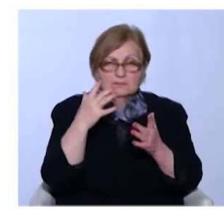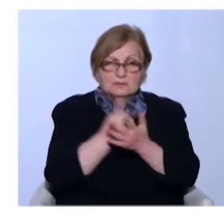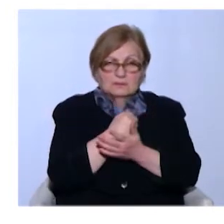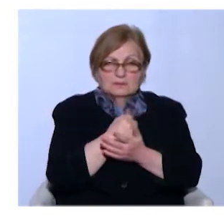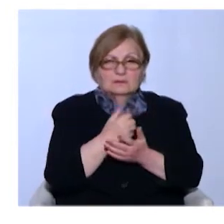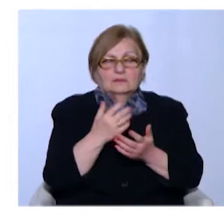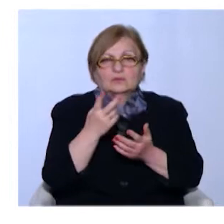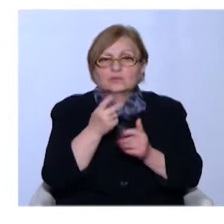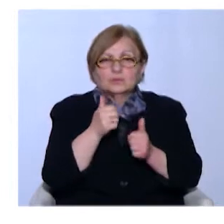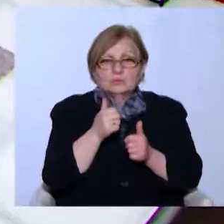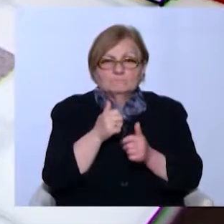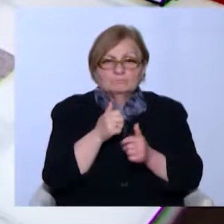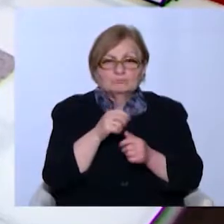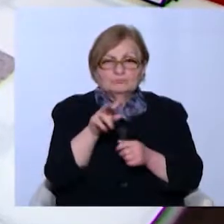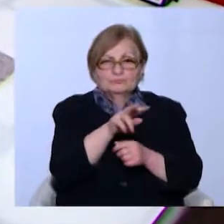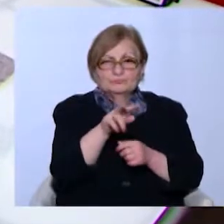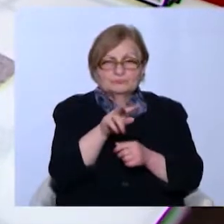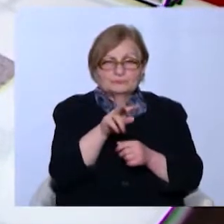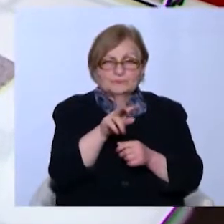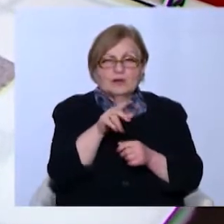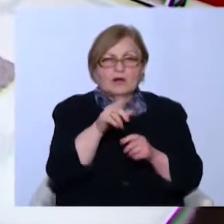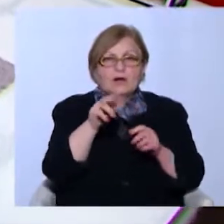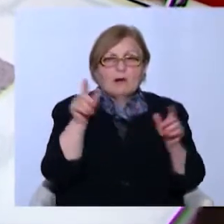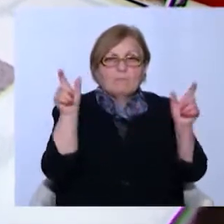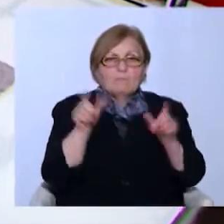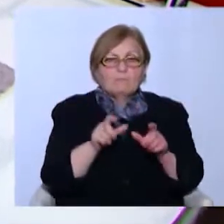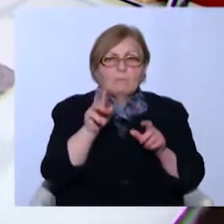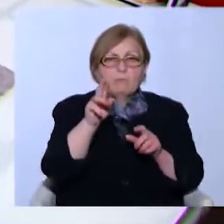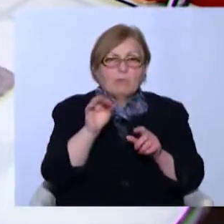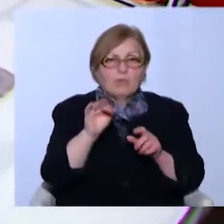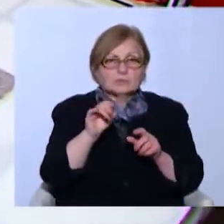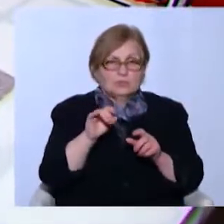ხდება ასეთნაირად. უტოლებთ მათ შესაბამის ფორმულებს და მიიღება